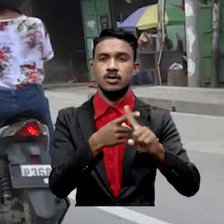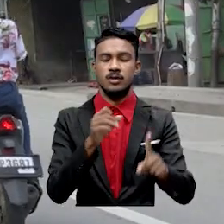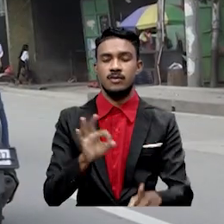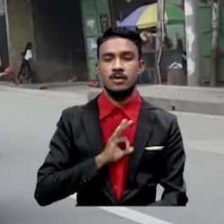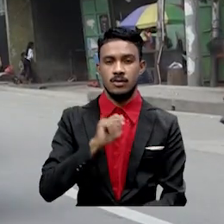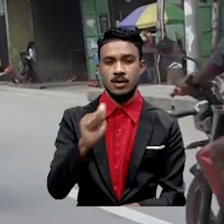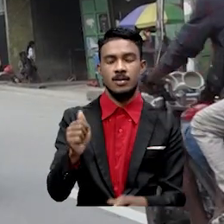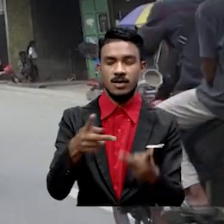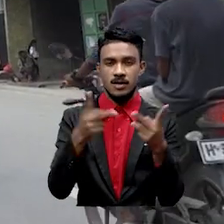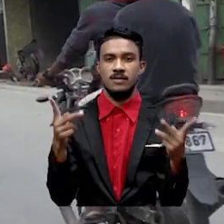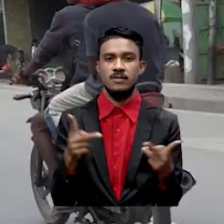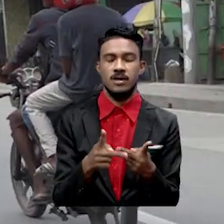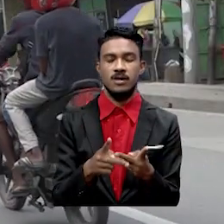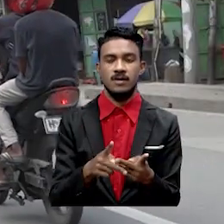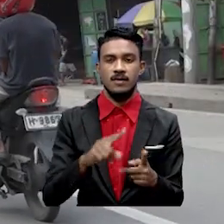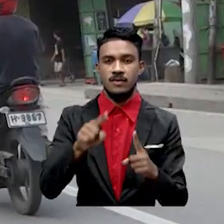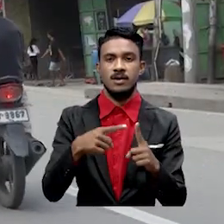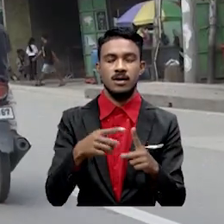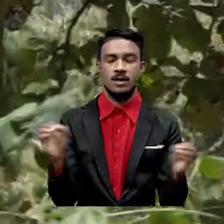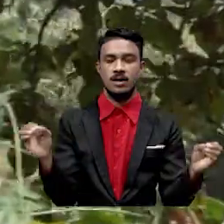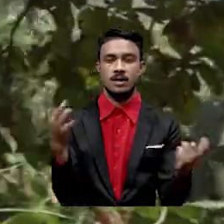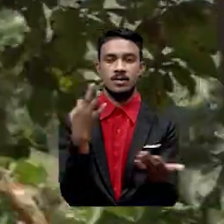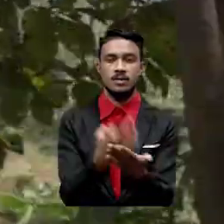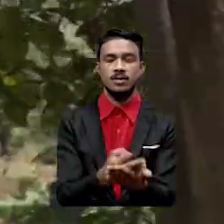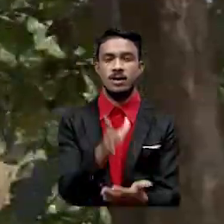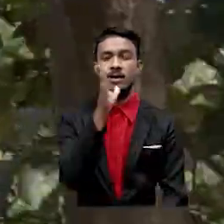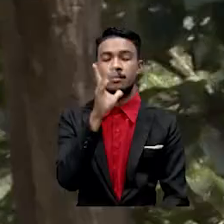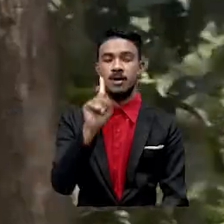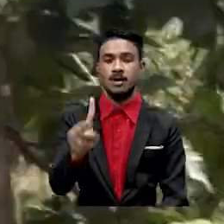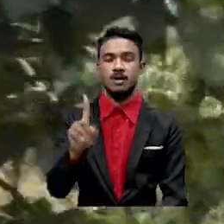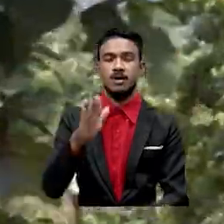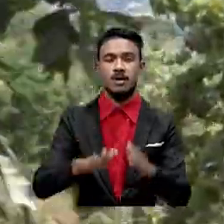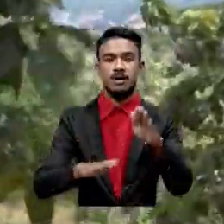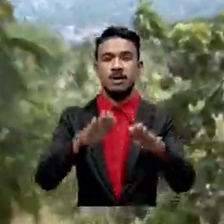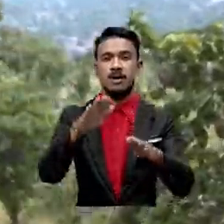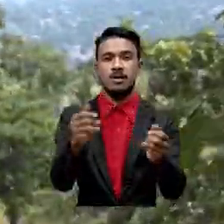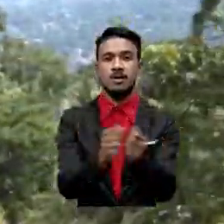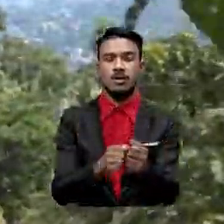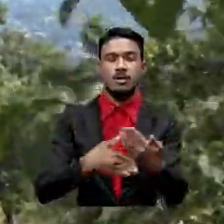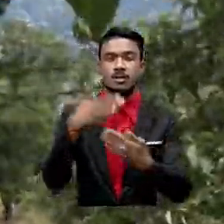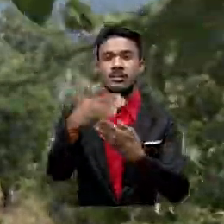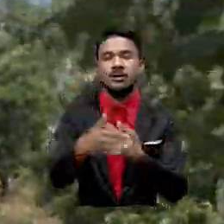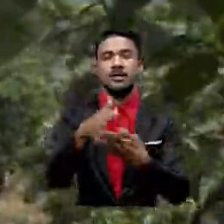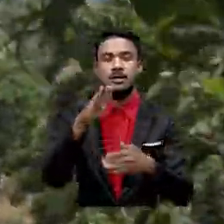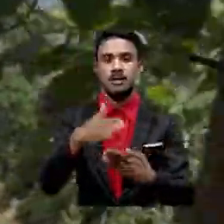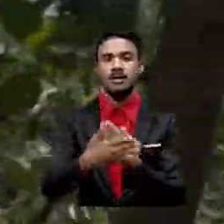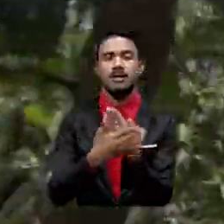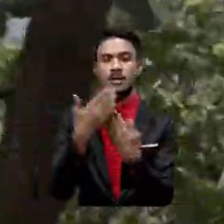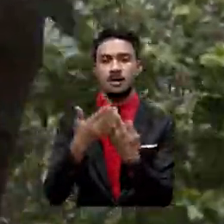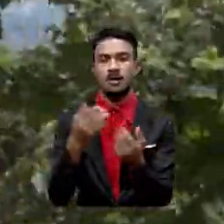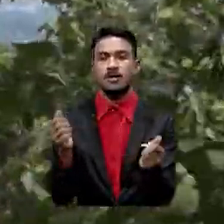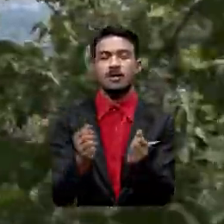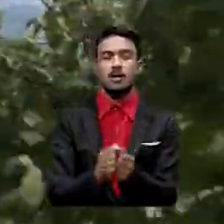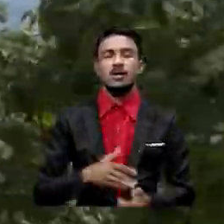bahela fating no banyira la iha osang. Inan faluk ne lawain hakat hikas ho neneik ho is nebe